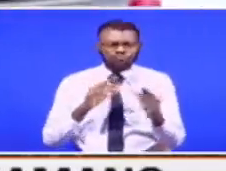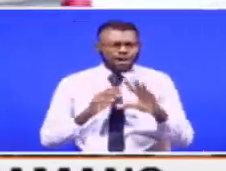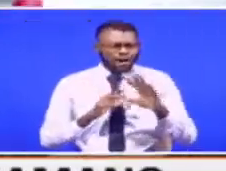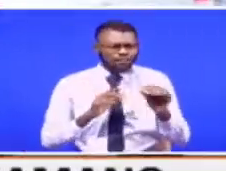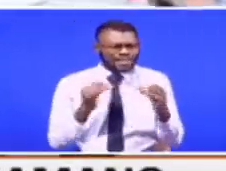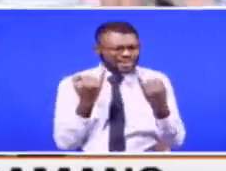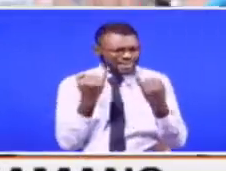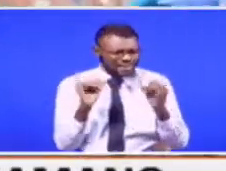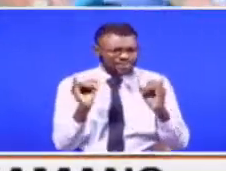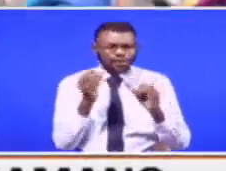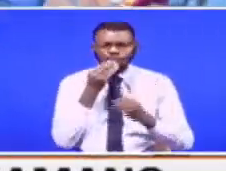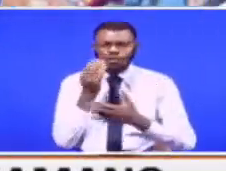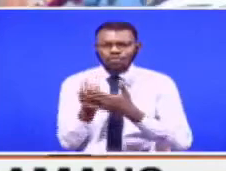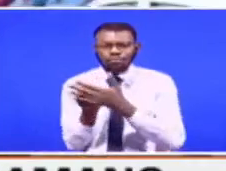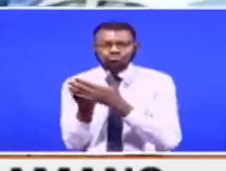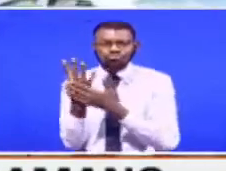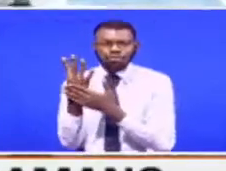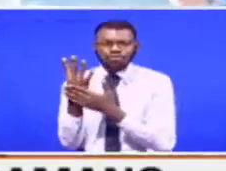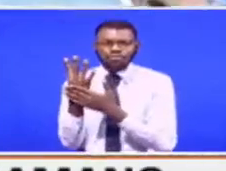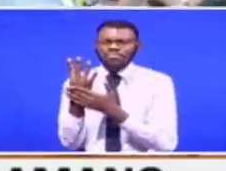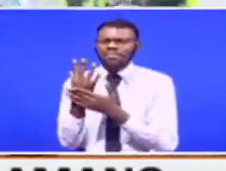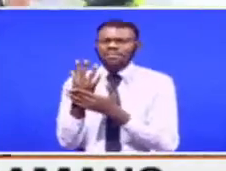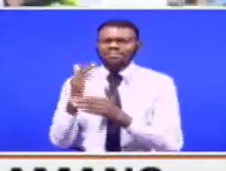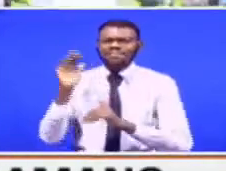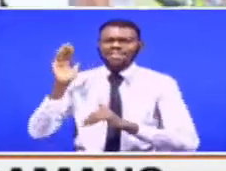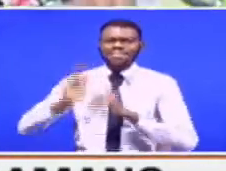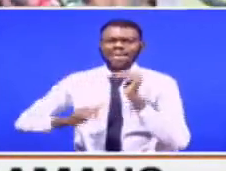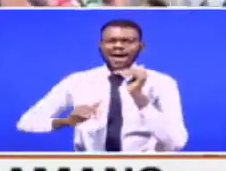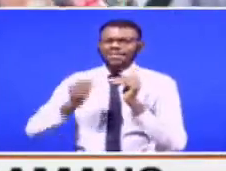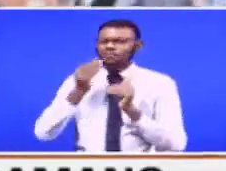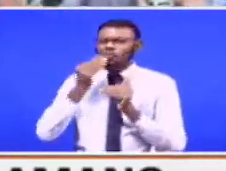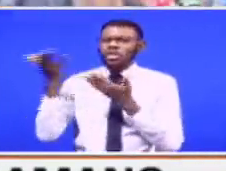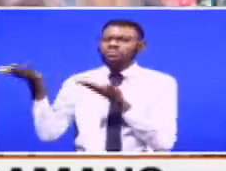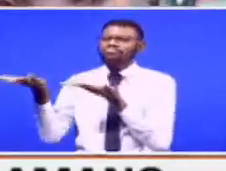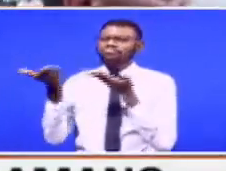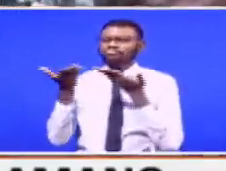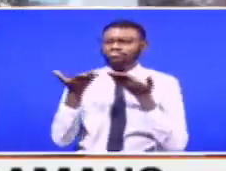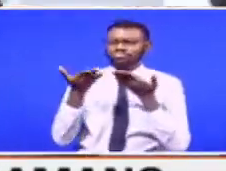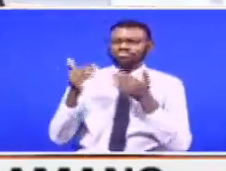ili kuepuka misaada kutoka mataifa ya magharibi katika siku za usoni.